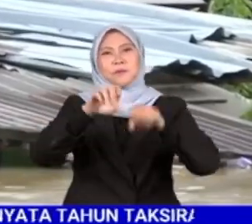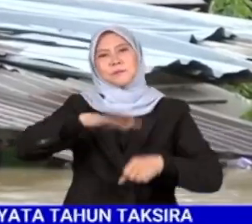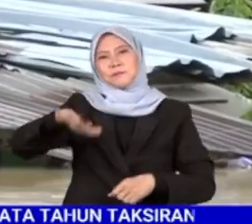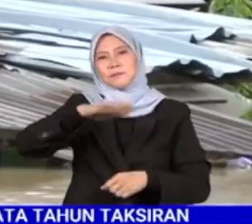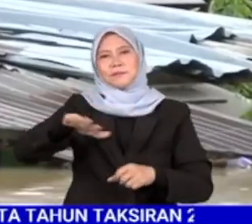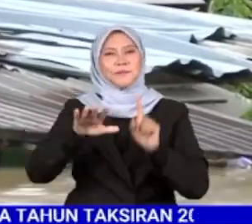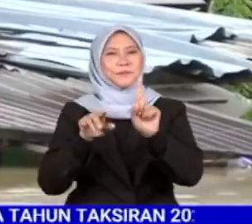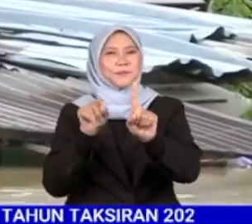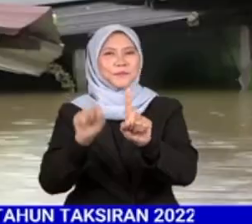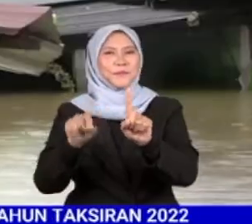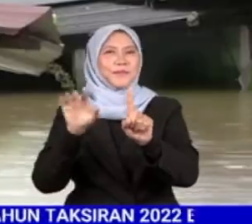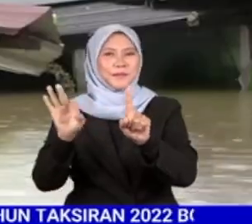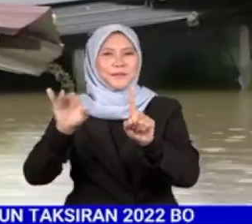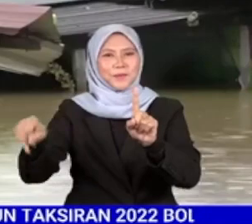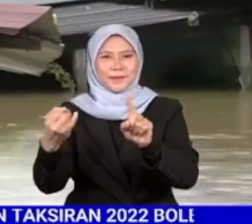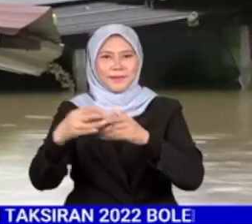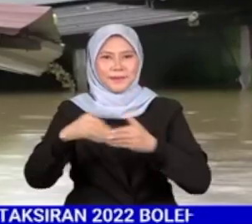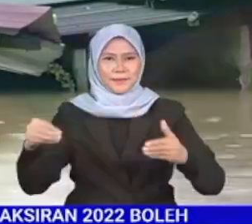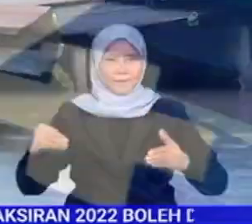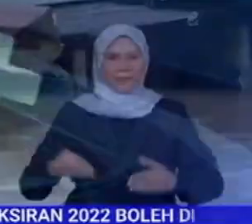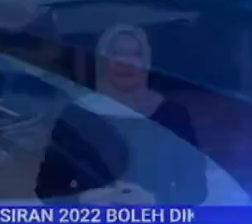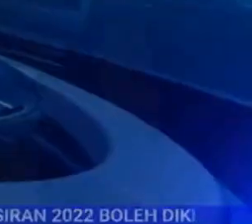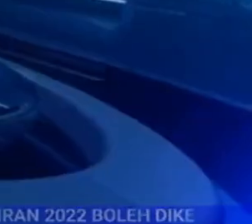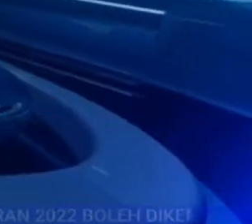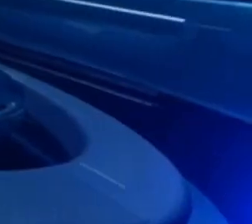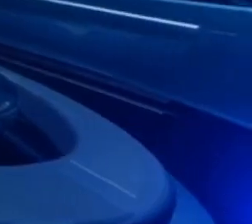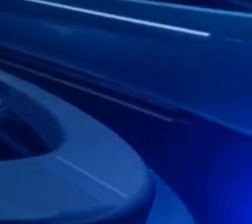dianggar RM1.9 juta.